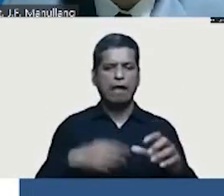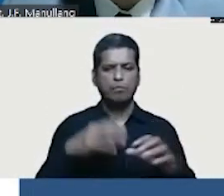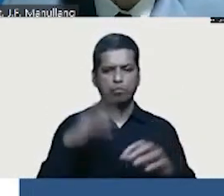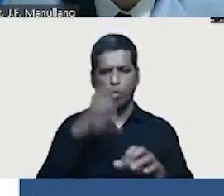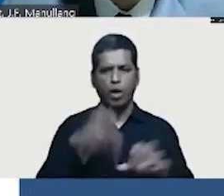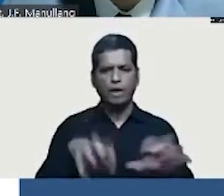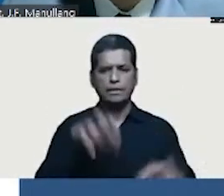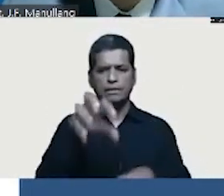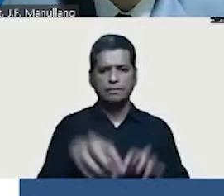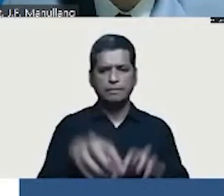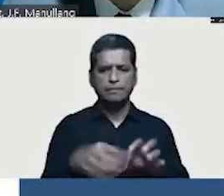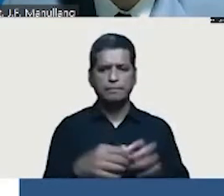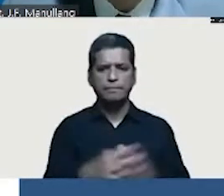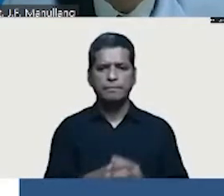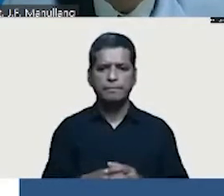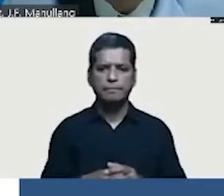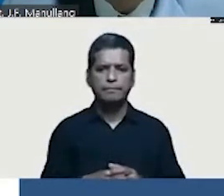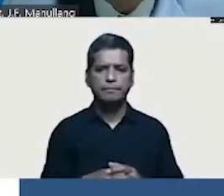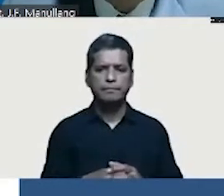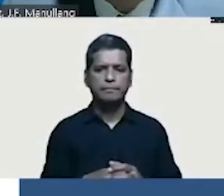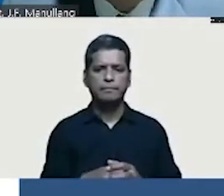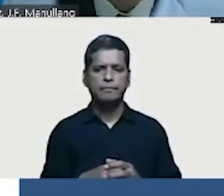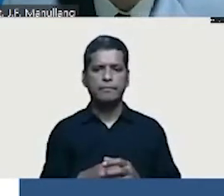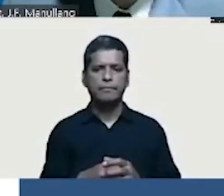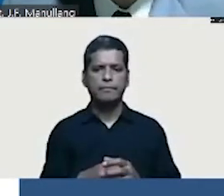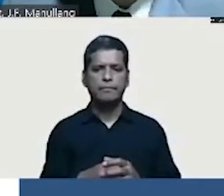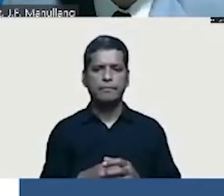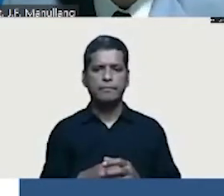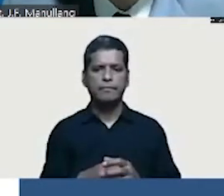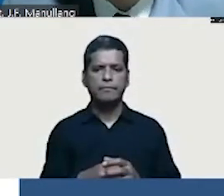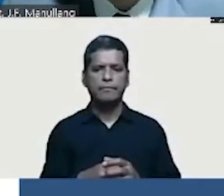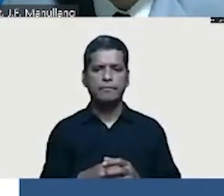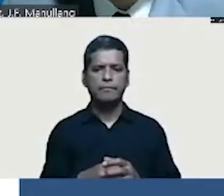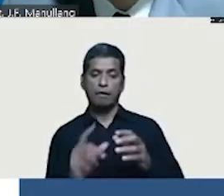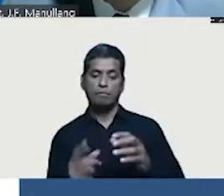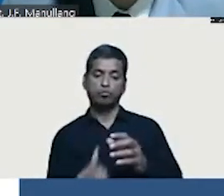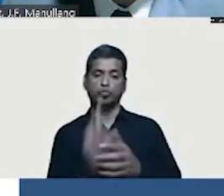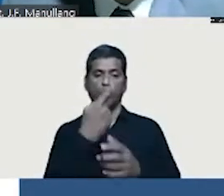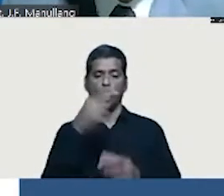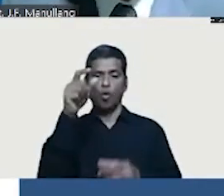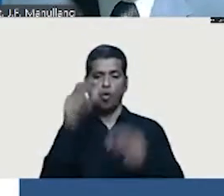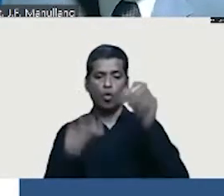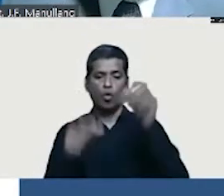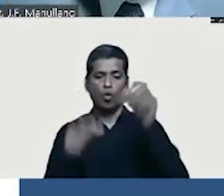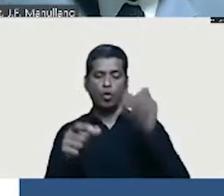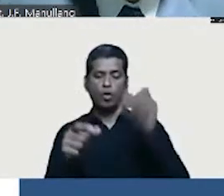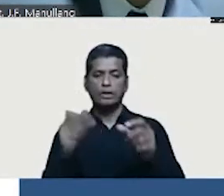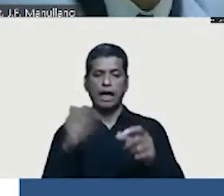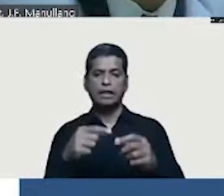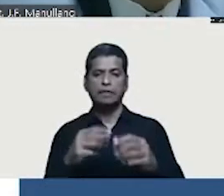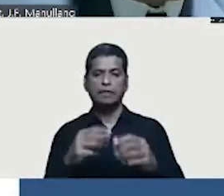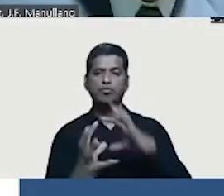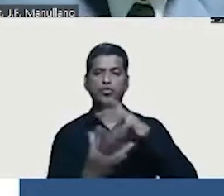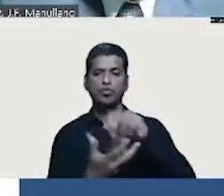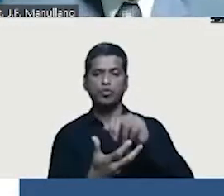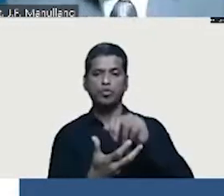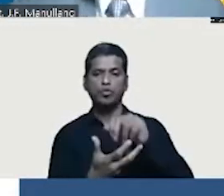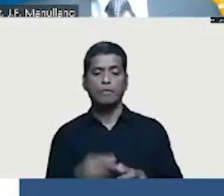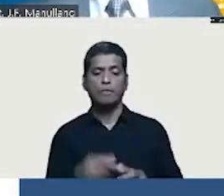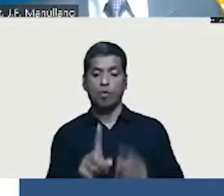seekor binatang muncul dari bumi seperti anak domba bertanduk dua tetapi berbicara seperti